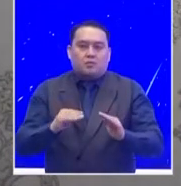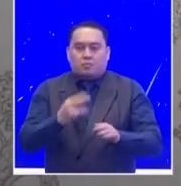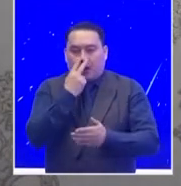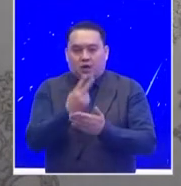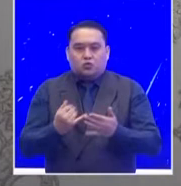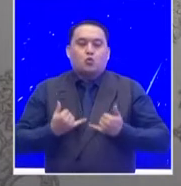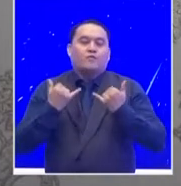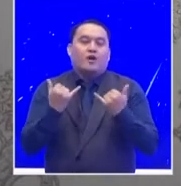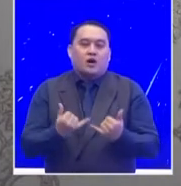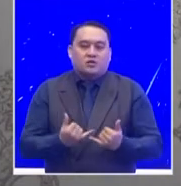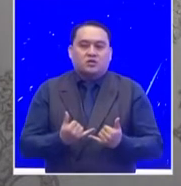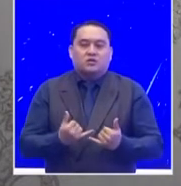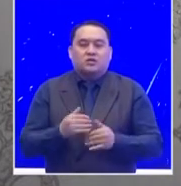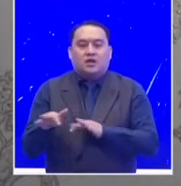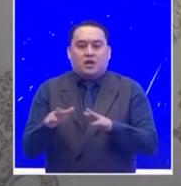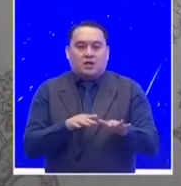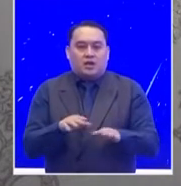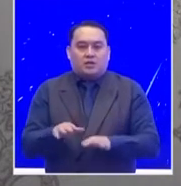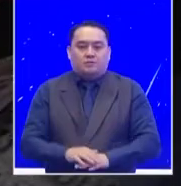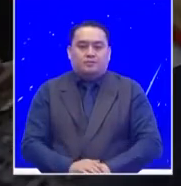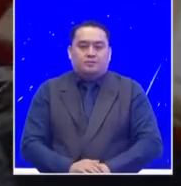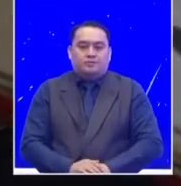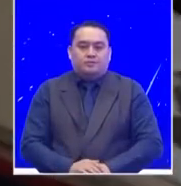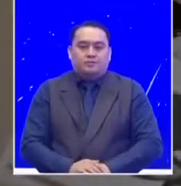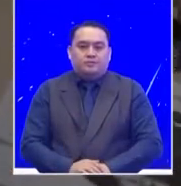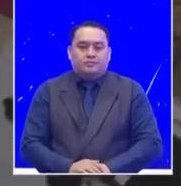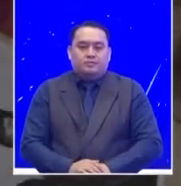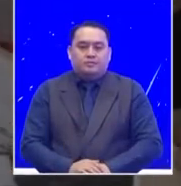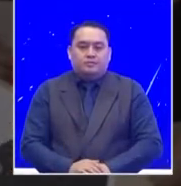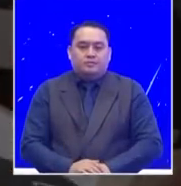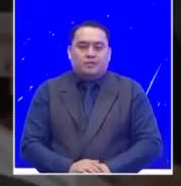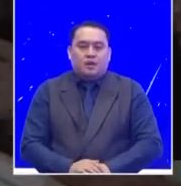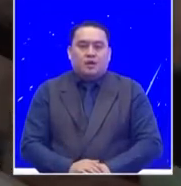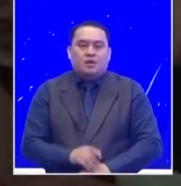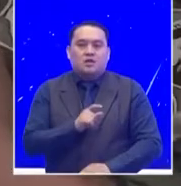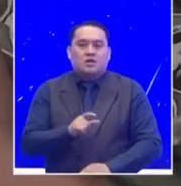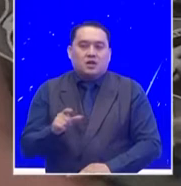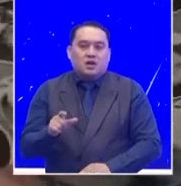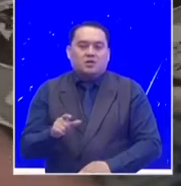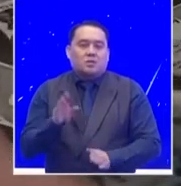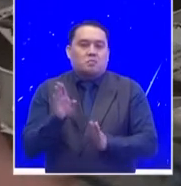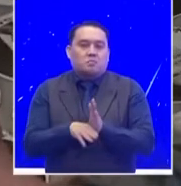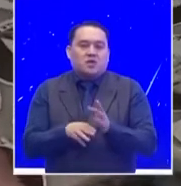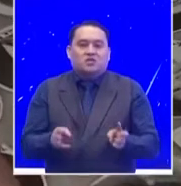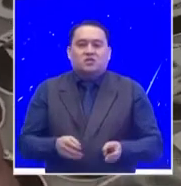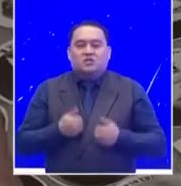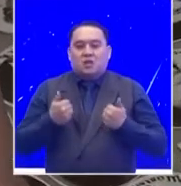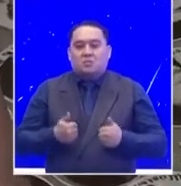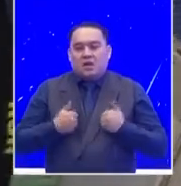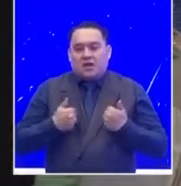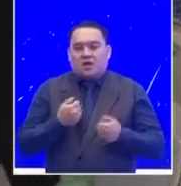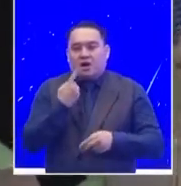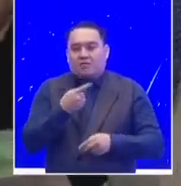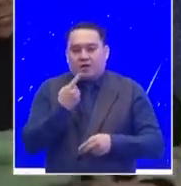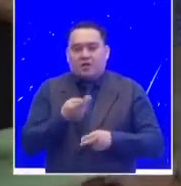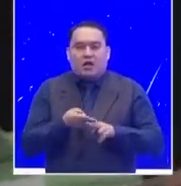проявляем уважение и почет деятельности Абая Кунанбаева. «Худший человек из числа людей – человек без стремлений», – говорил философ Абай.